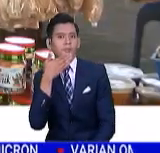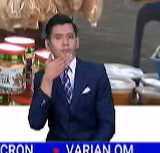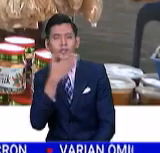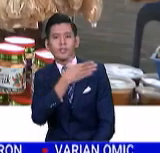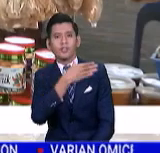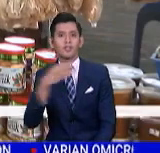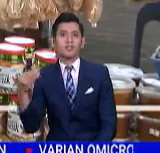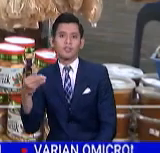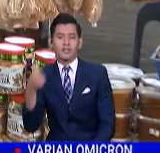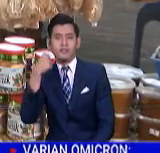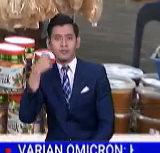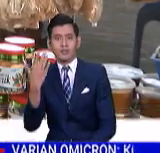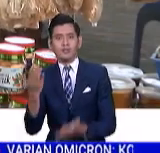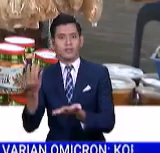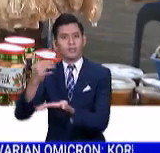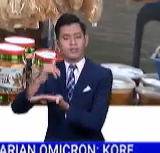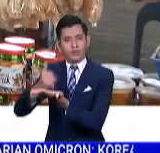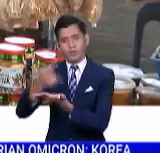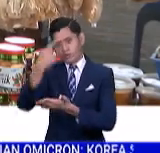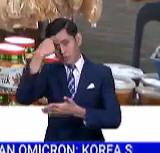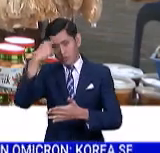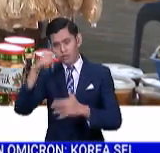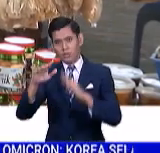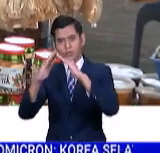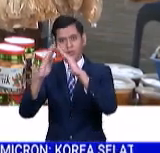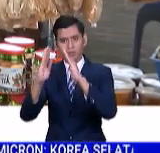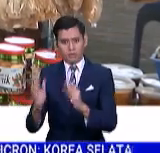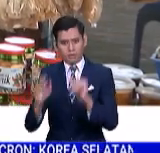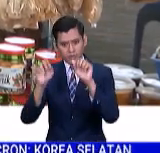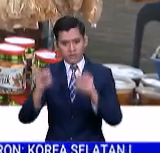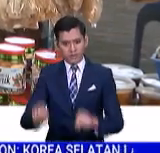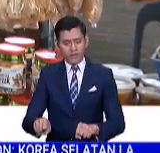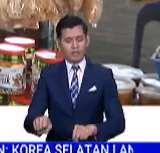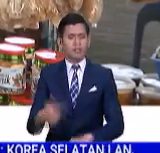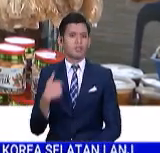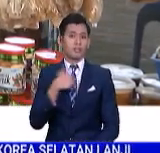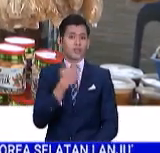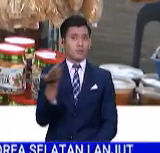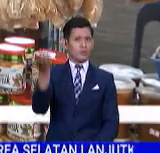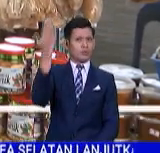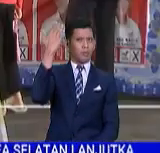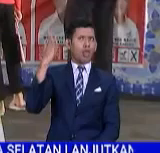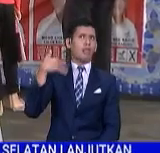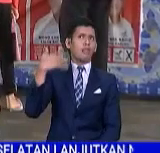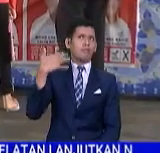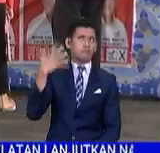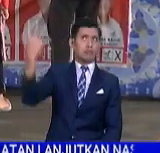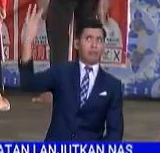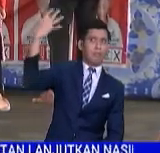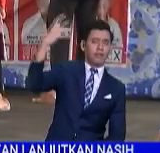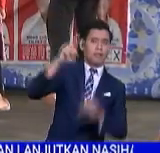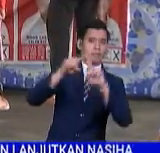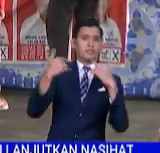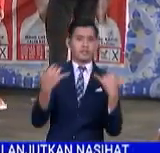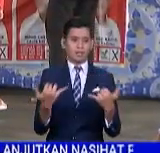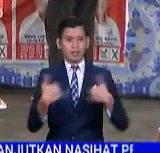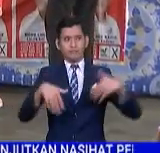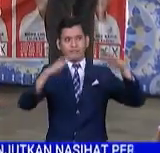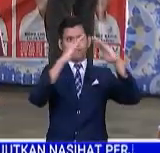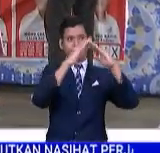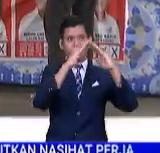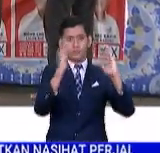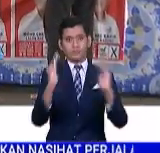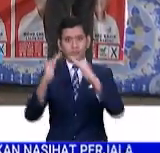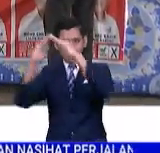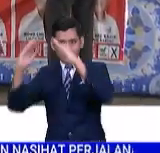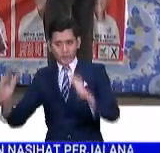Alhamdulillah lah. Ya, hari tu sehingga hari tu lah. Dolok kita berpanas ada si bumbung dolok kan. Sekarang kita dah beri bumbung Dewan Penjaja